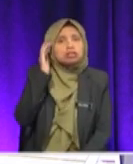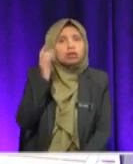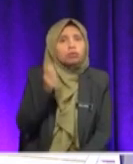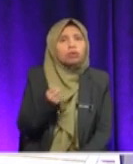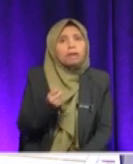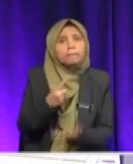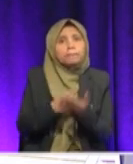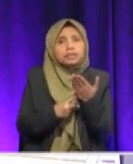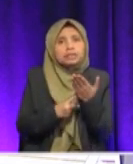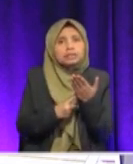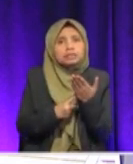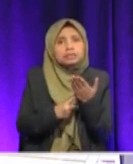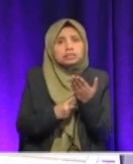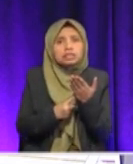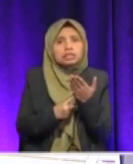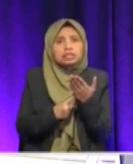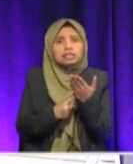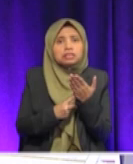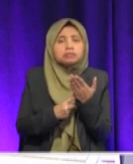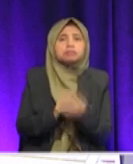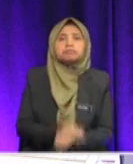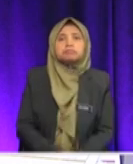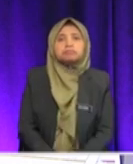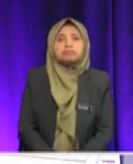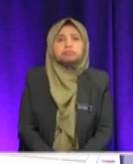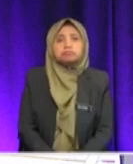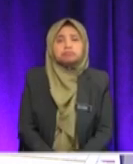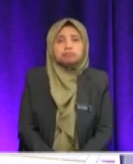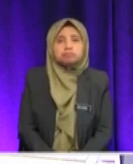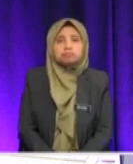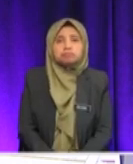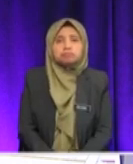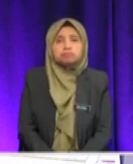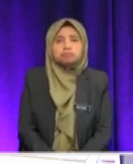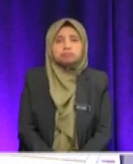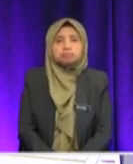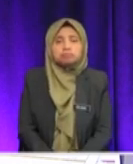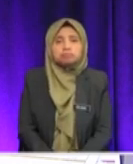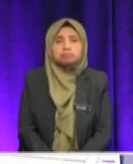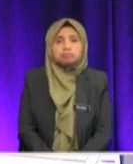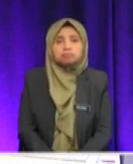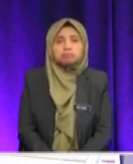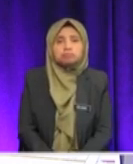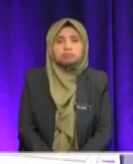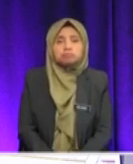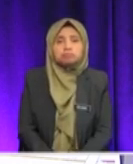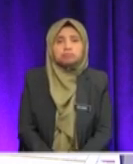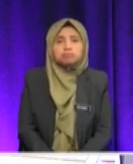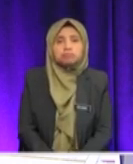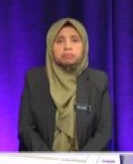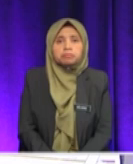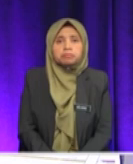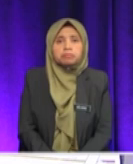hehehe memasukkan dia masukkan ngasih gocap sih rasanya disini the past two